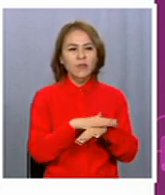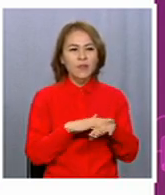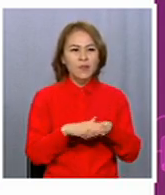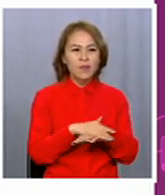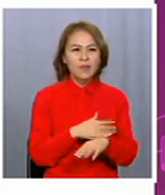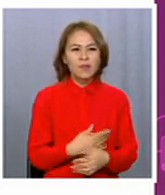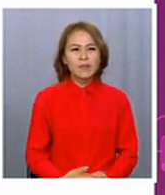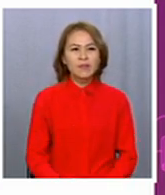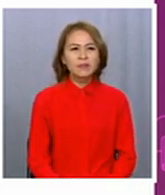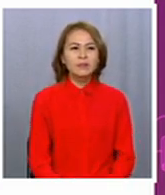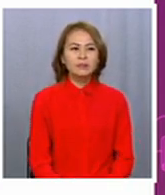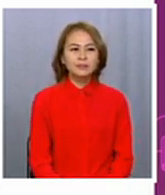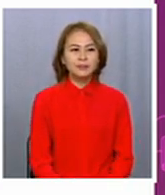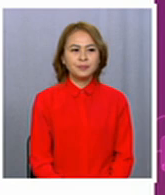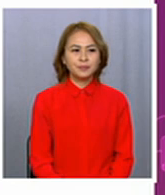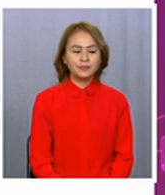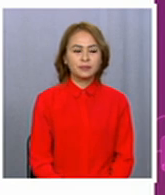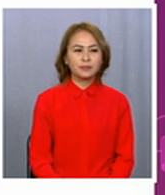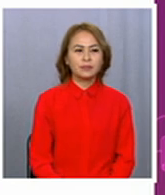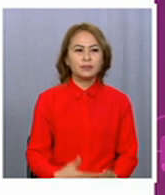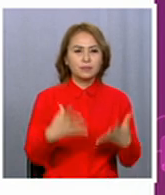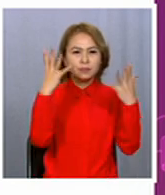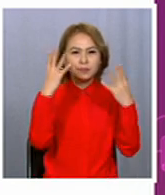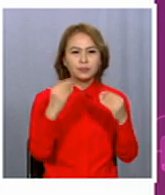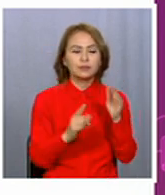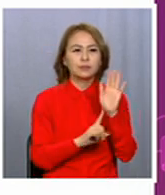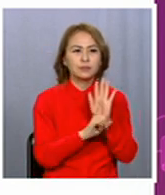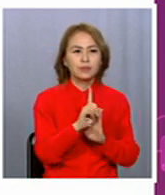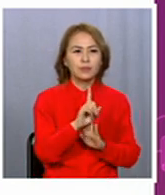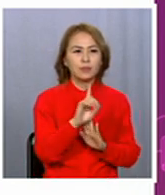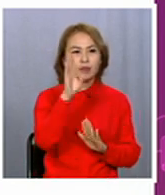халық. Ал күннің бастауы